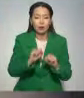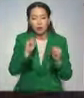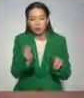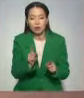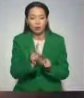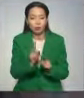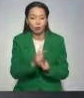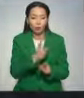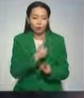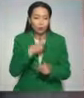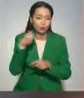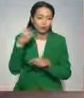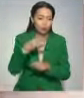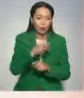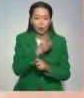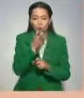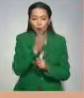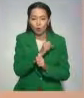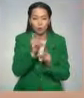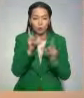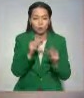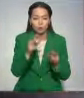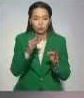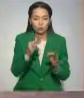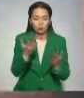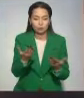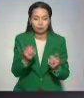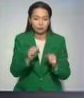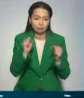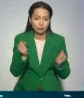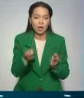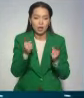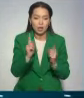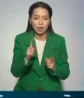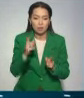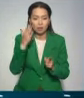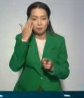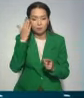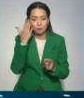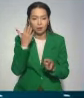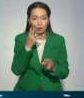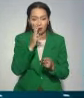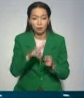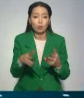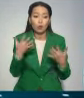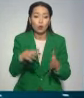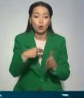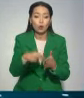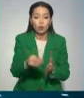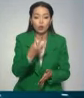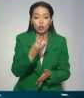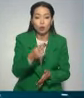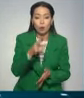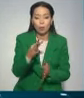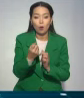на тропическое солнце но теплые мечты разбились о холодную реальность мы выкупили билеты с 4 по